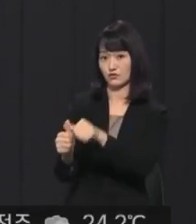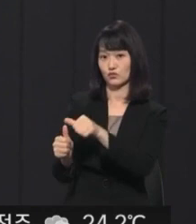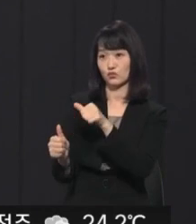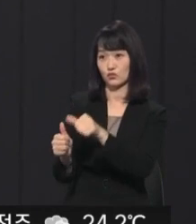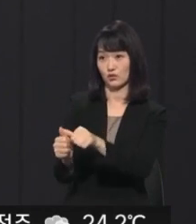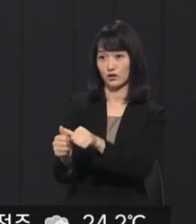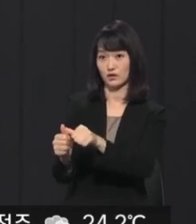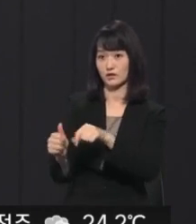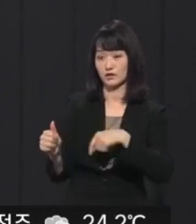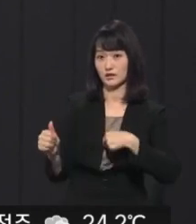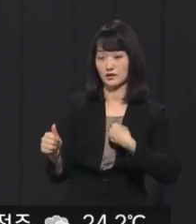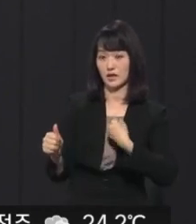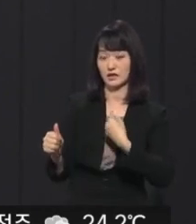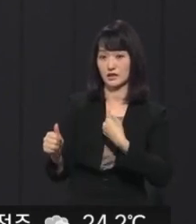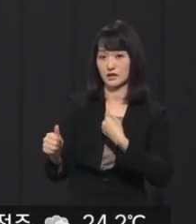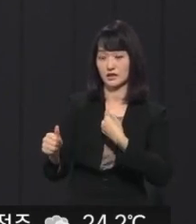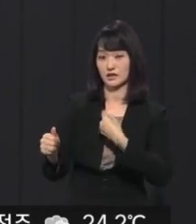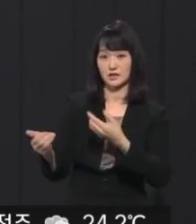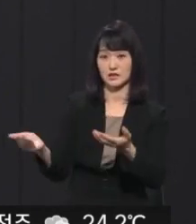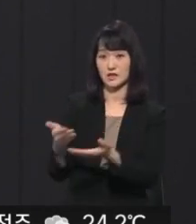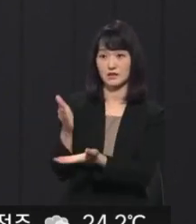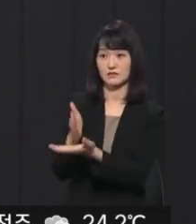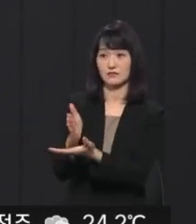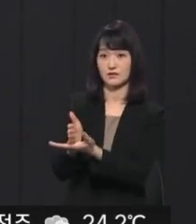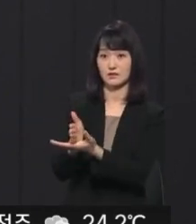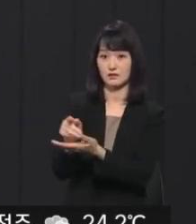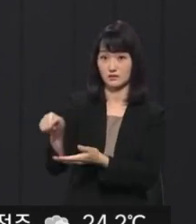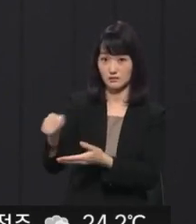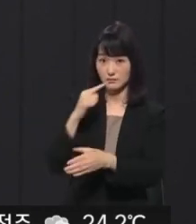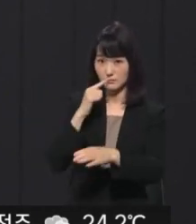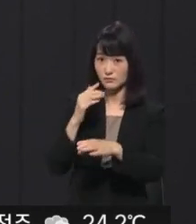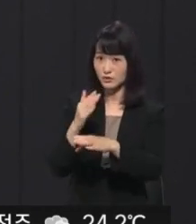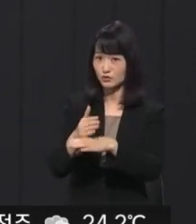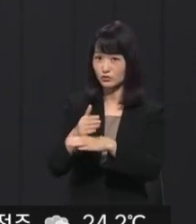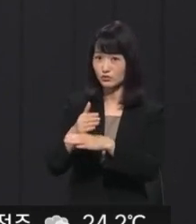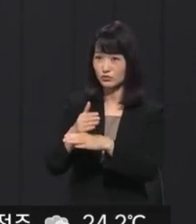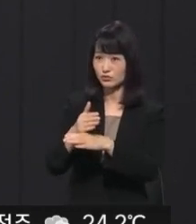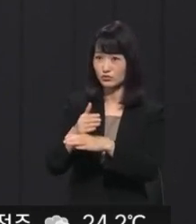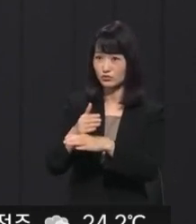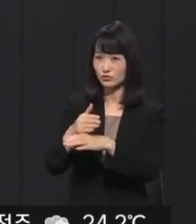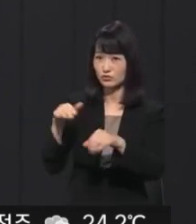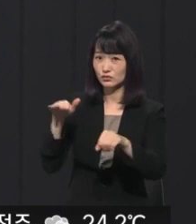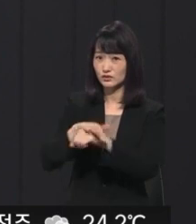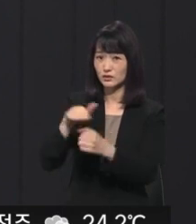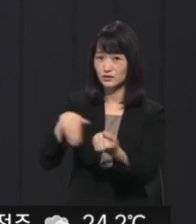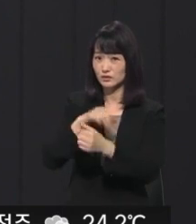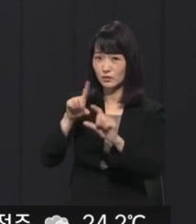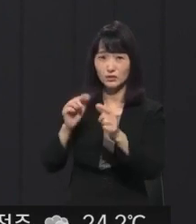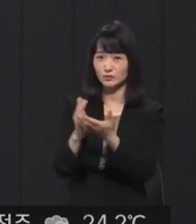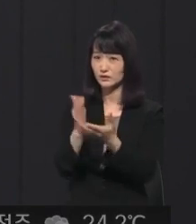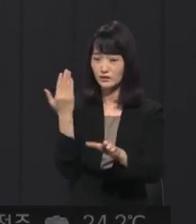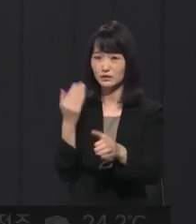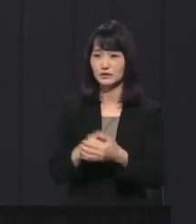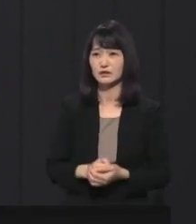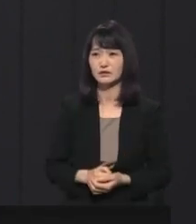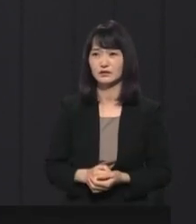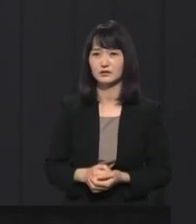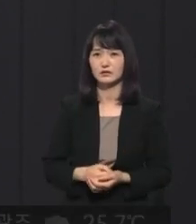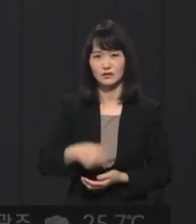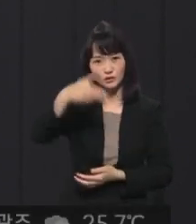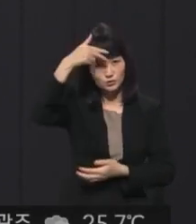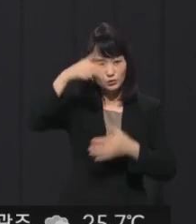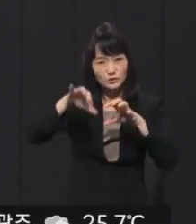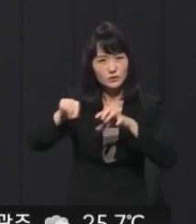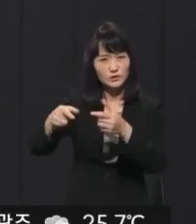그게 민주 정당의 어떤 상황에 맞는 겁니까 이건 약간 우수 조선 시대로 회귀한 잘하는 것도 아니고 저는 조선시대도 그렇지 않았다고